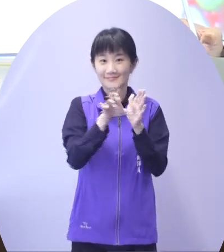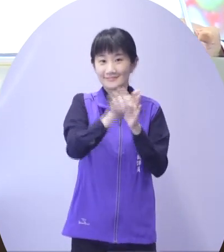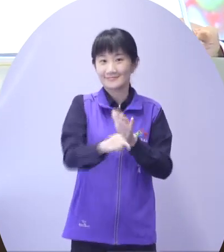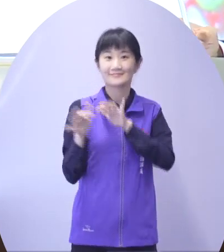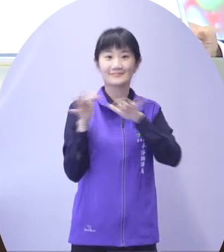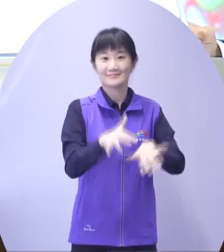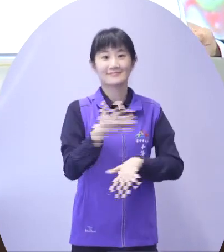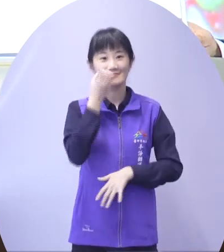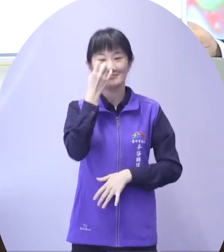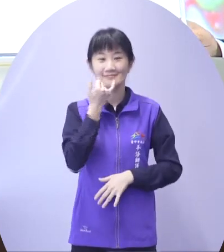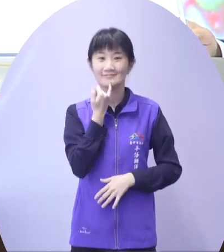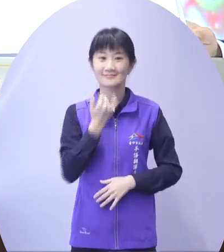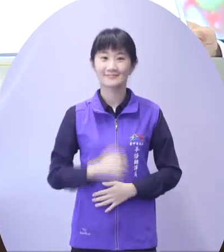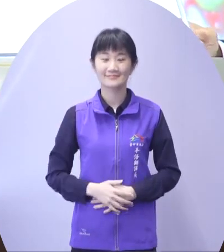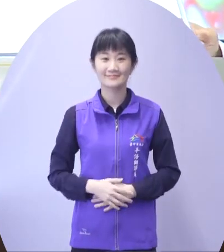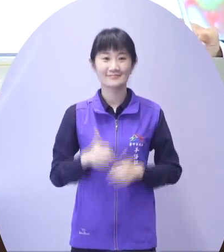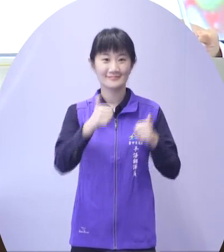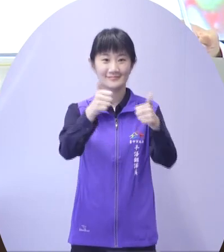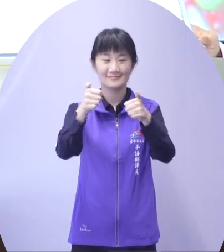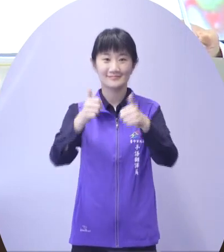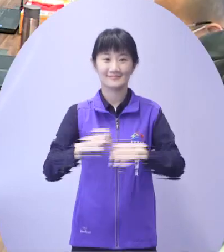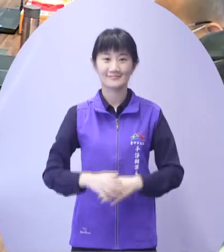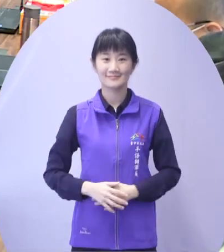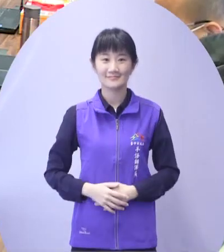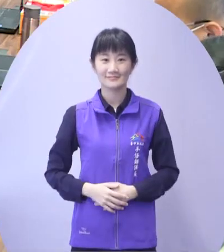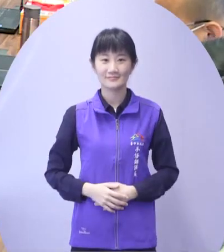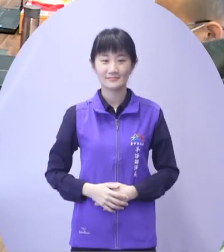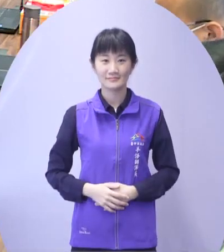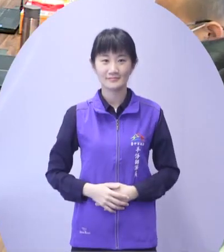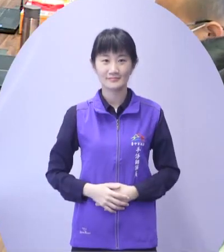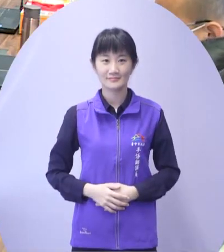们的展期到台中市来，谢谢。